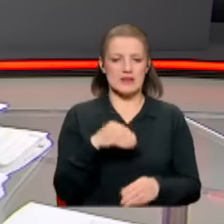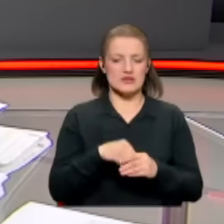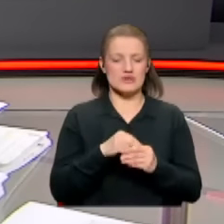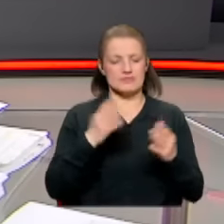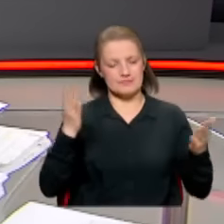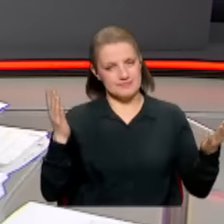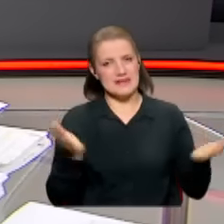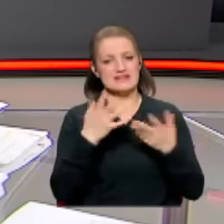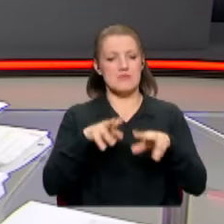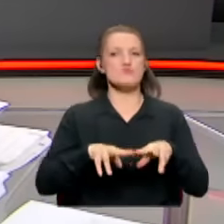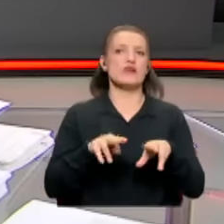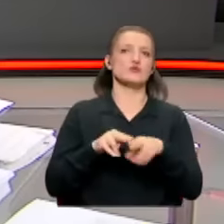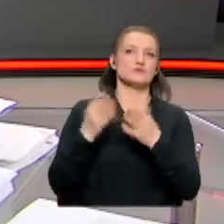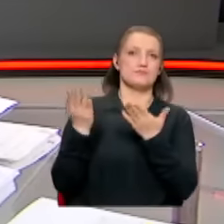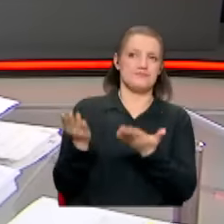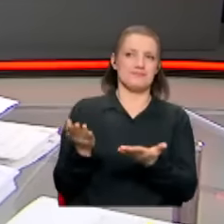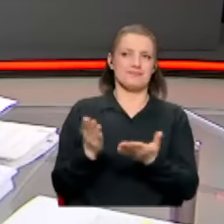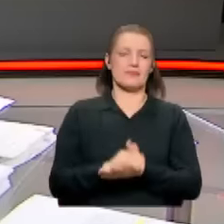Neyse. Geçelim Murat Kurum'a.